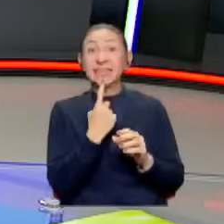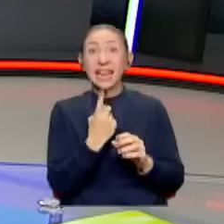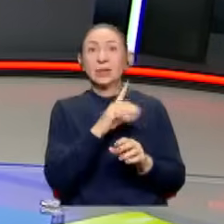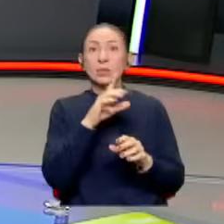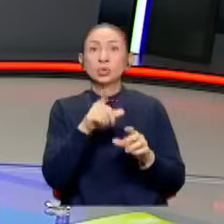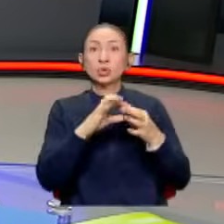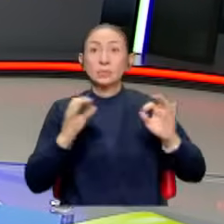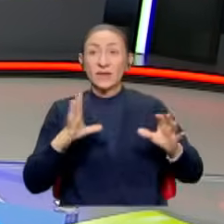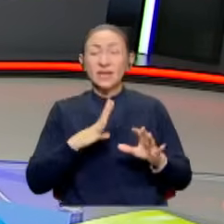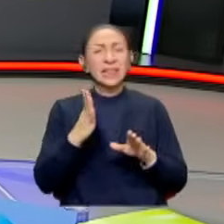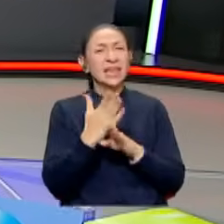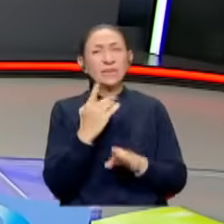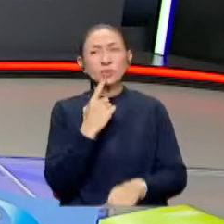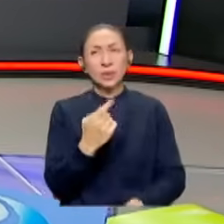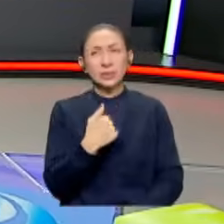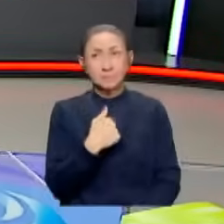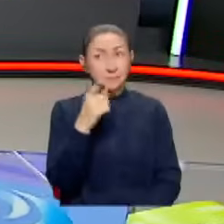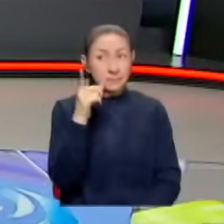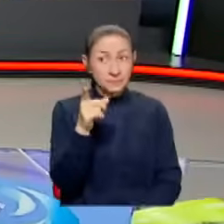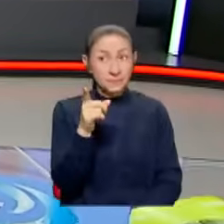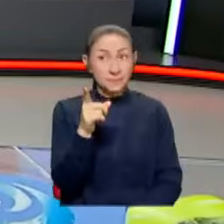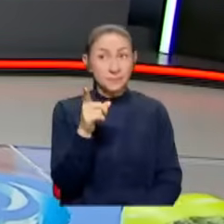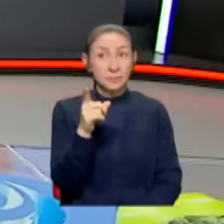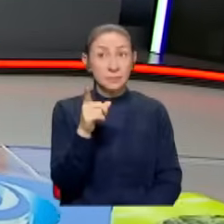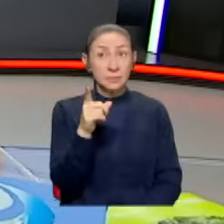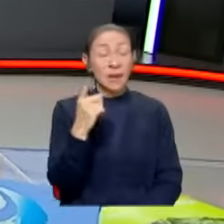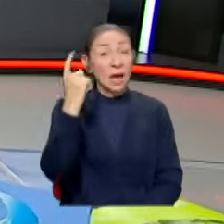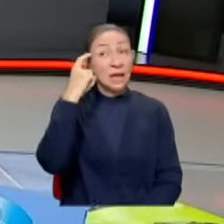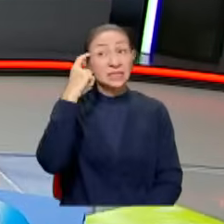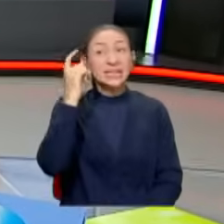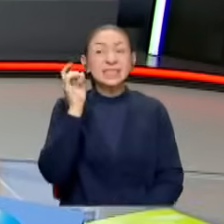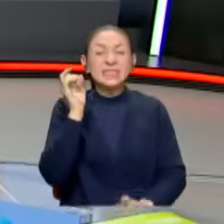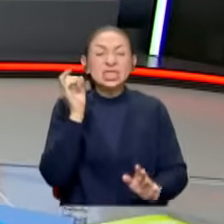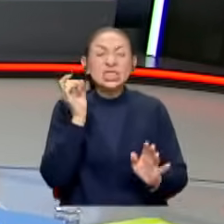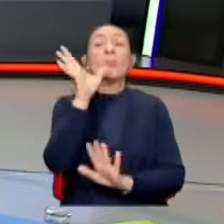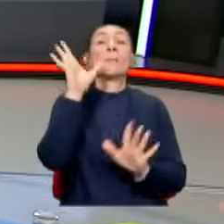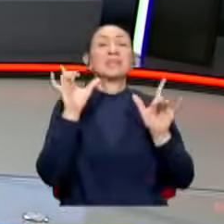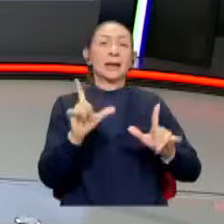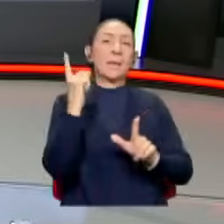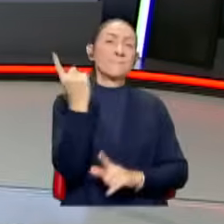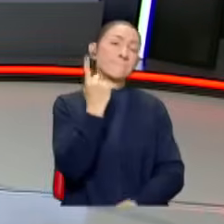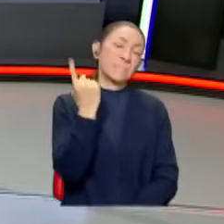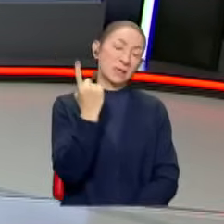vardır Bunu niye söyledim aklınızdan çıkmaması gerek